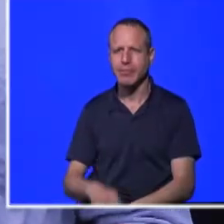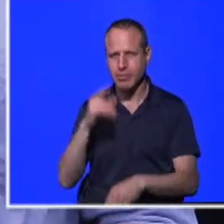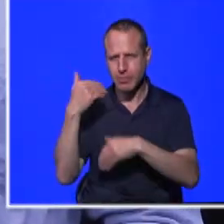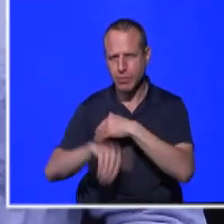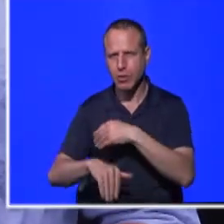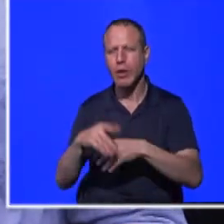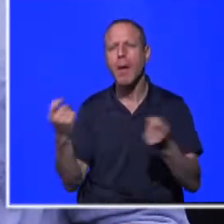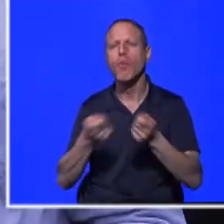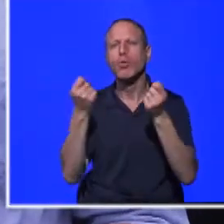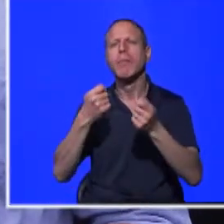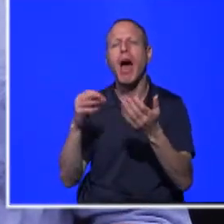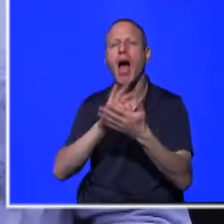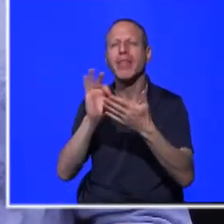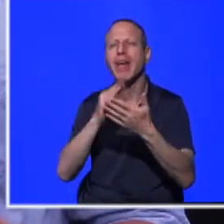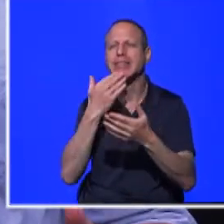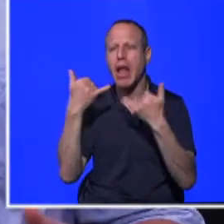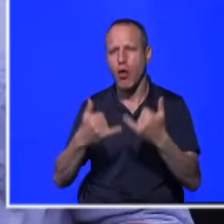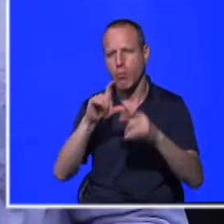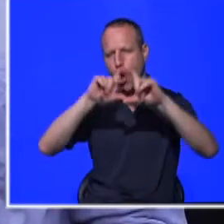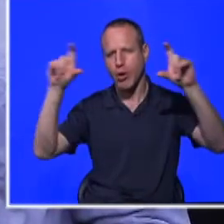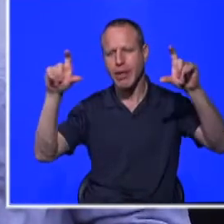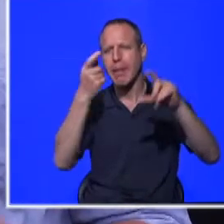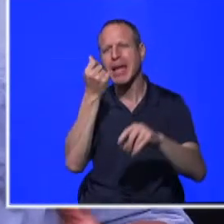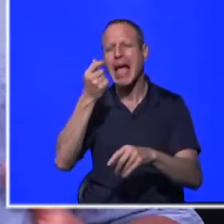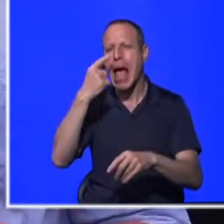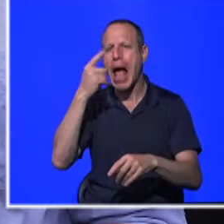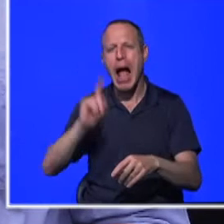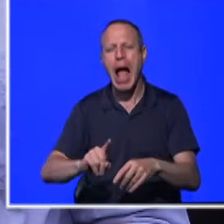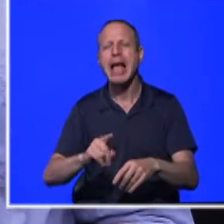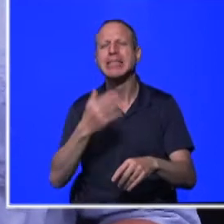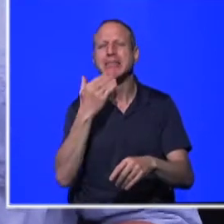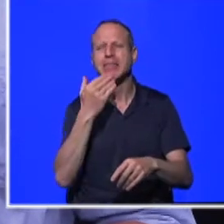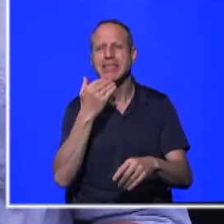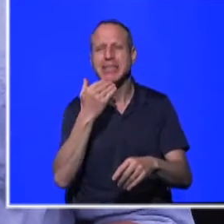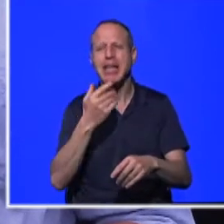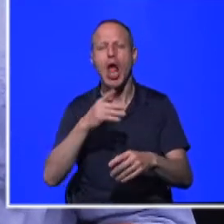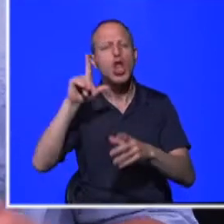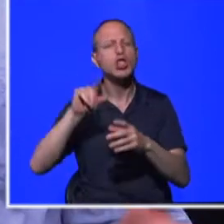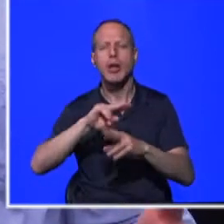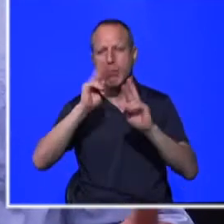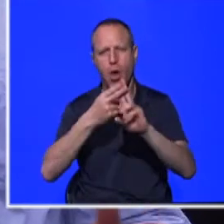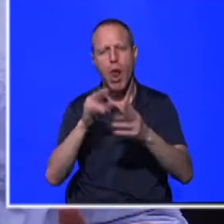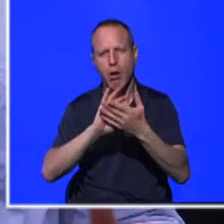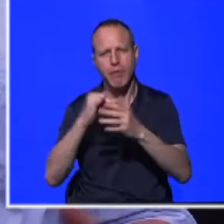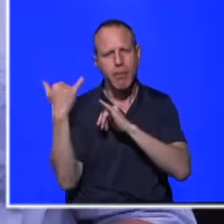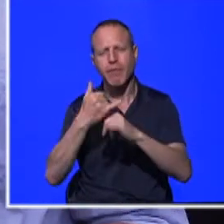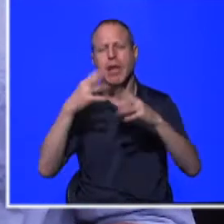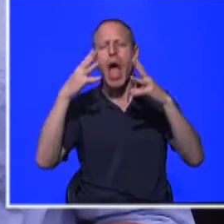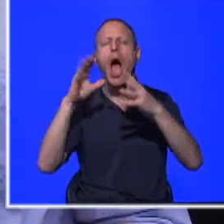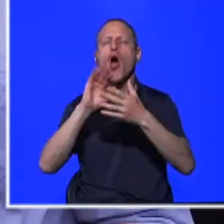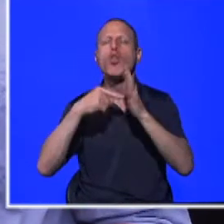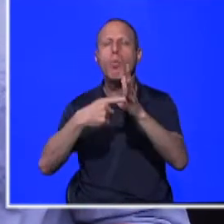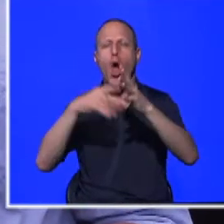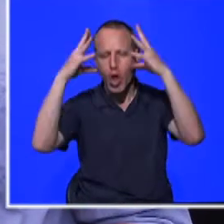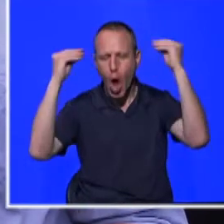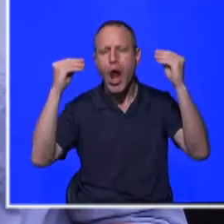לאחרונה פורסמה כתבה בישראל היום, ובה הכותרת, מחירי הגז בישראל מהזולים בעולם. הכתבה מביאה דוגמאות כמו הולנד, יפן וגרמניה,